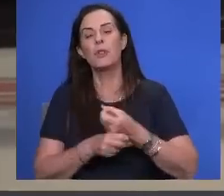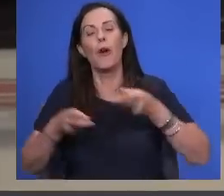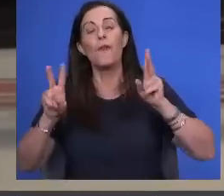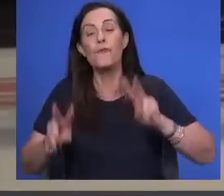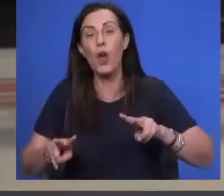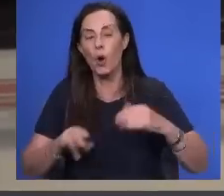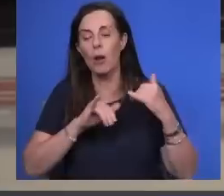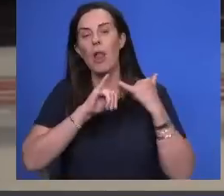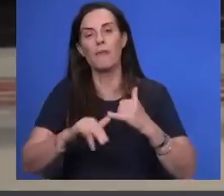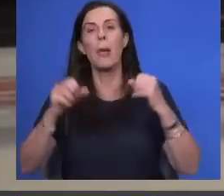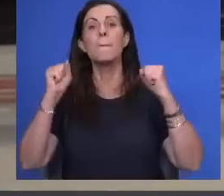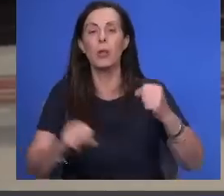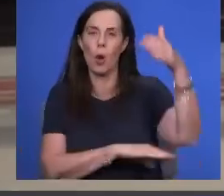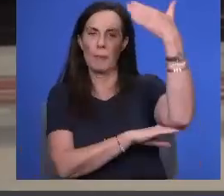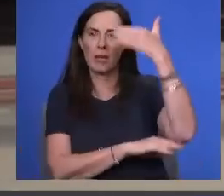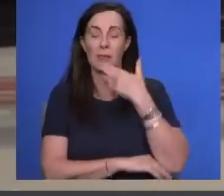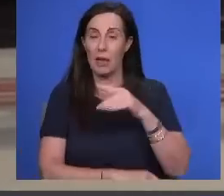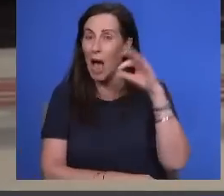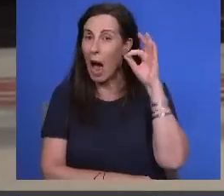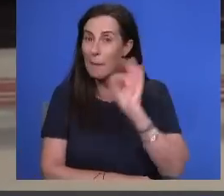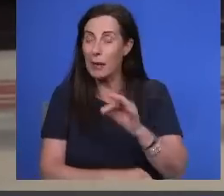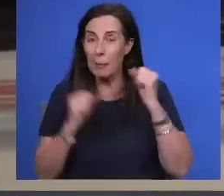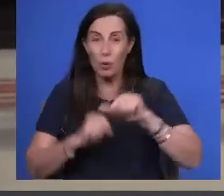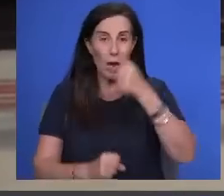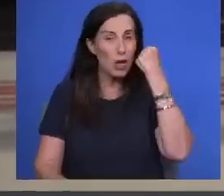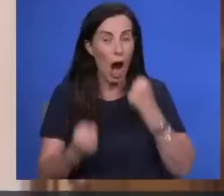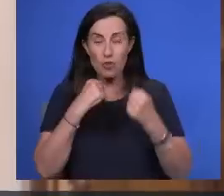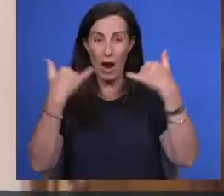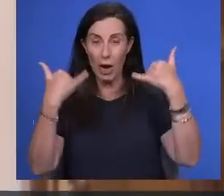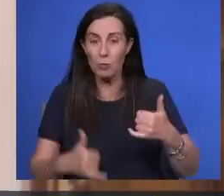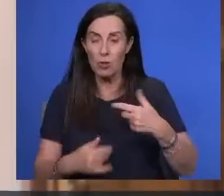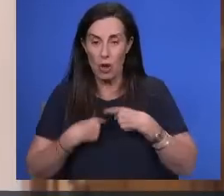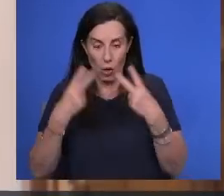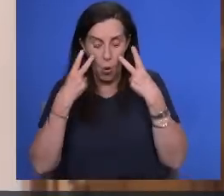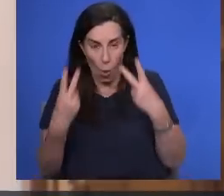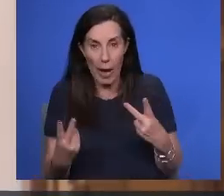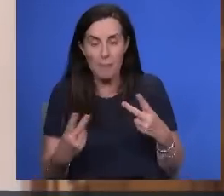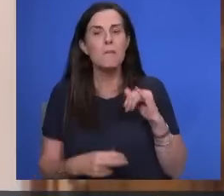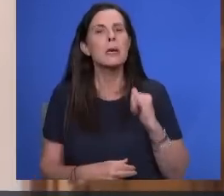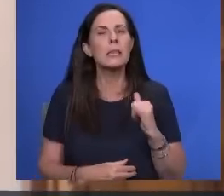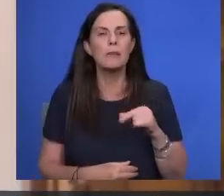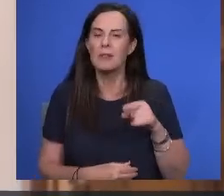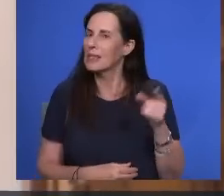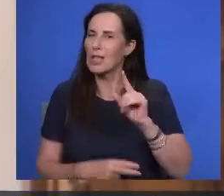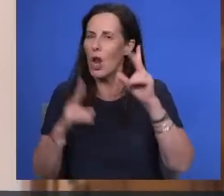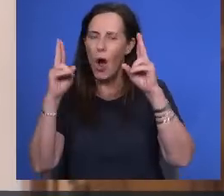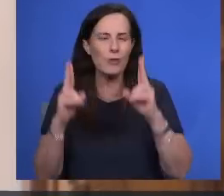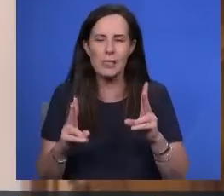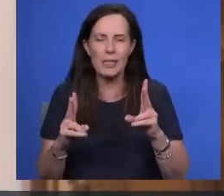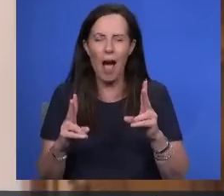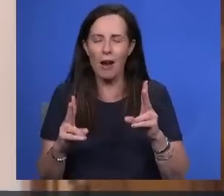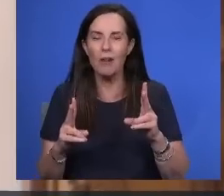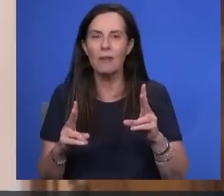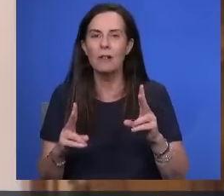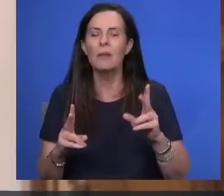לספק ביטחון למדינת ישראל. הפגיעה הביטחונית הקשה ביותר היום שאנחנו רואים לנגד עינינו זה לא ההפסקה או הודעה על השיית